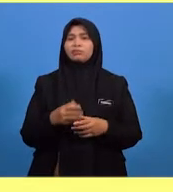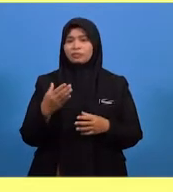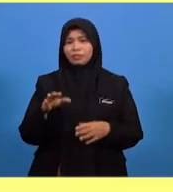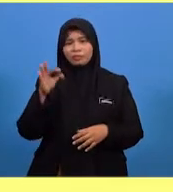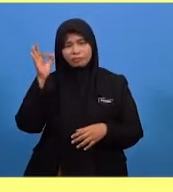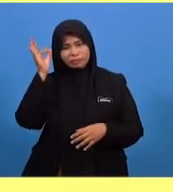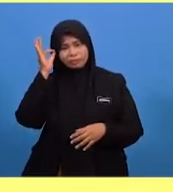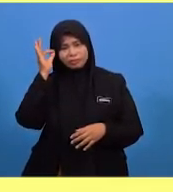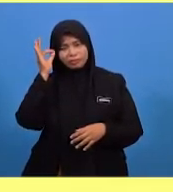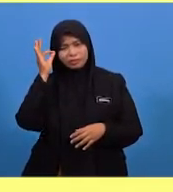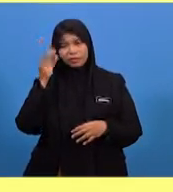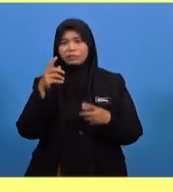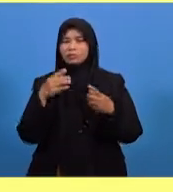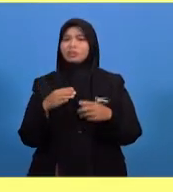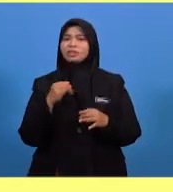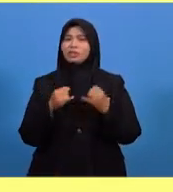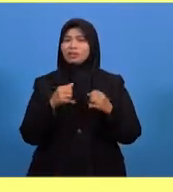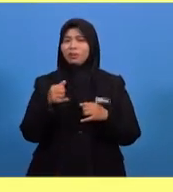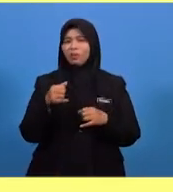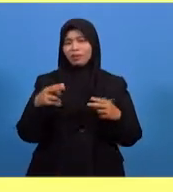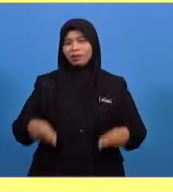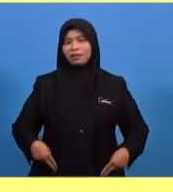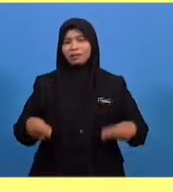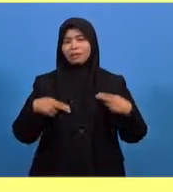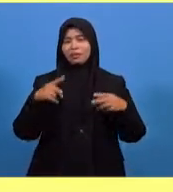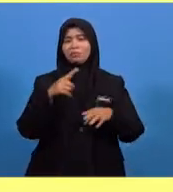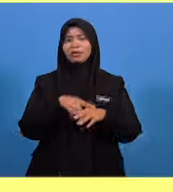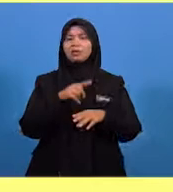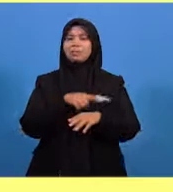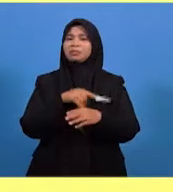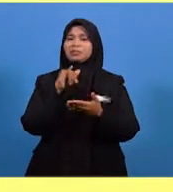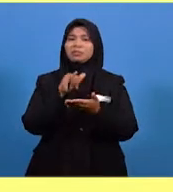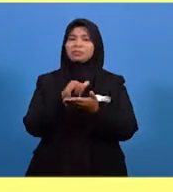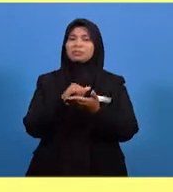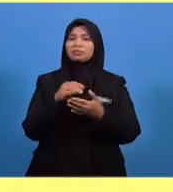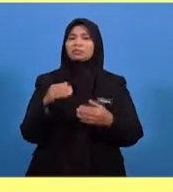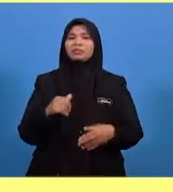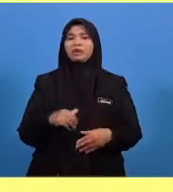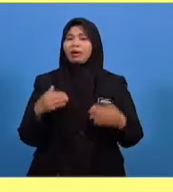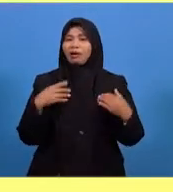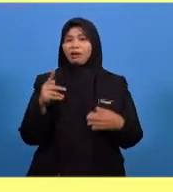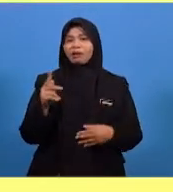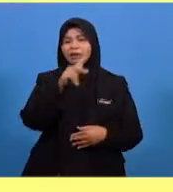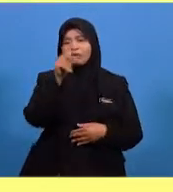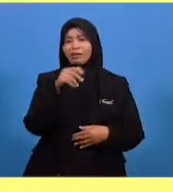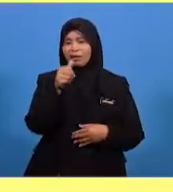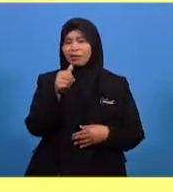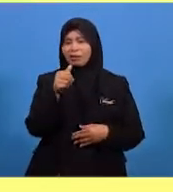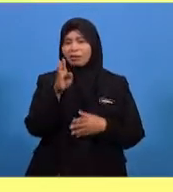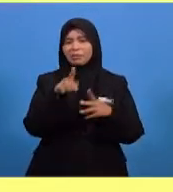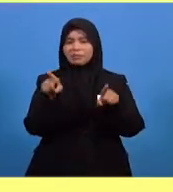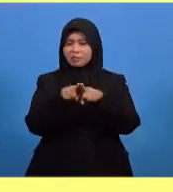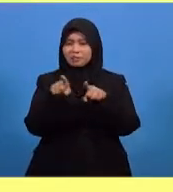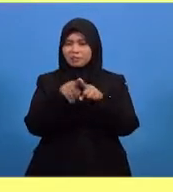pada zaman tersebut Adakah kamu juga akan bersama-sama berjuang menentang